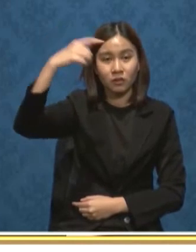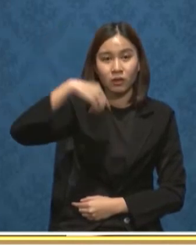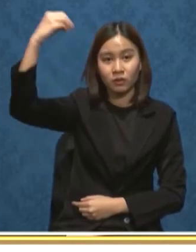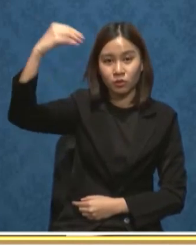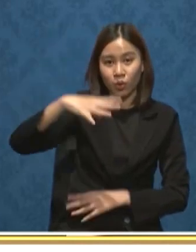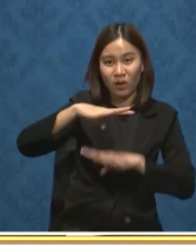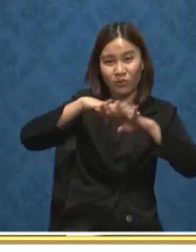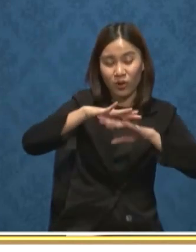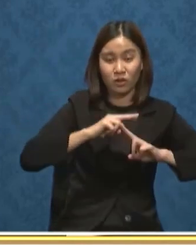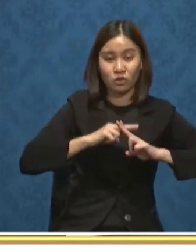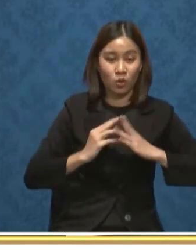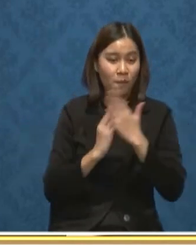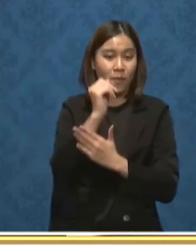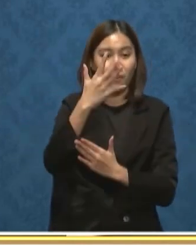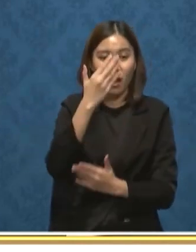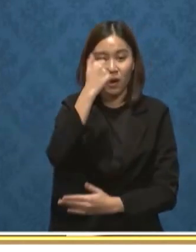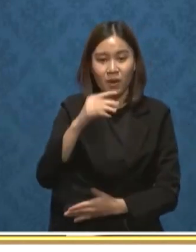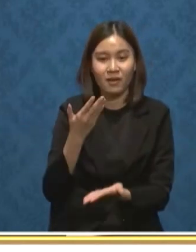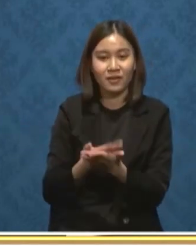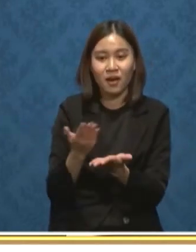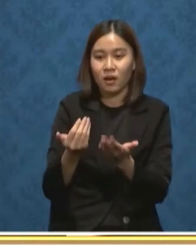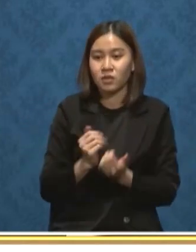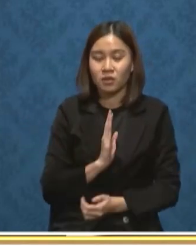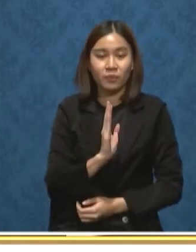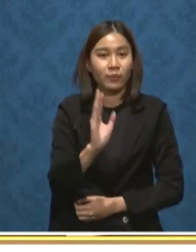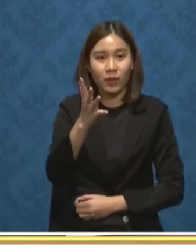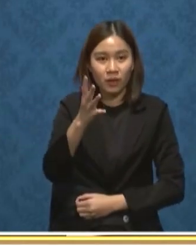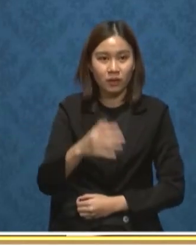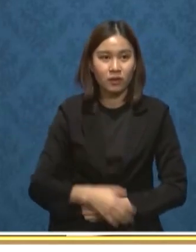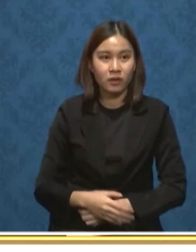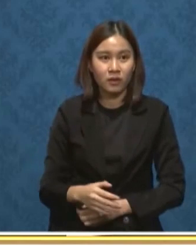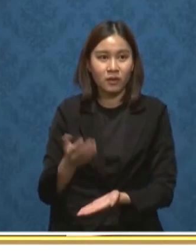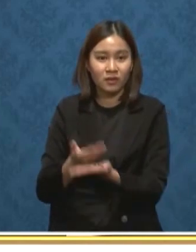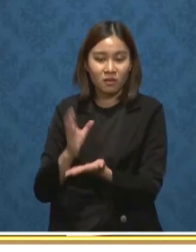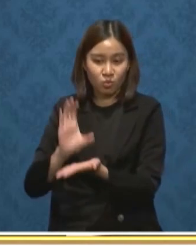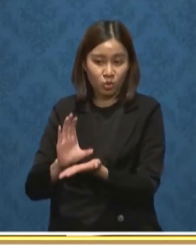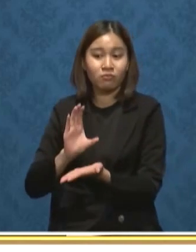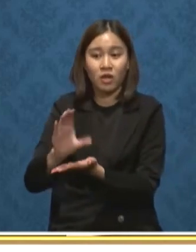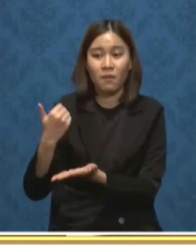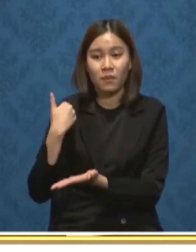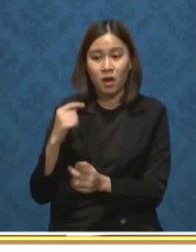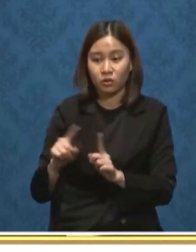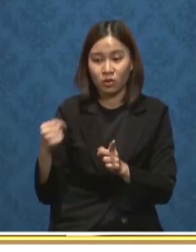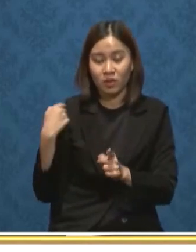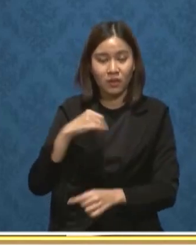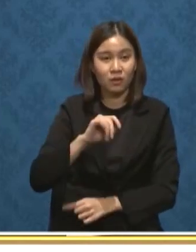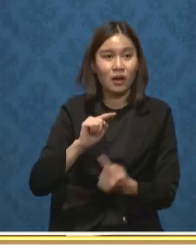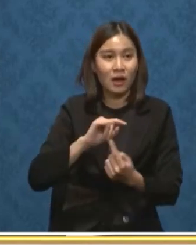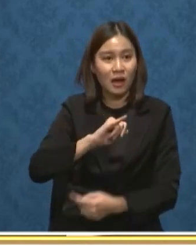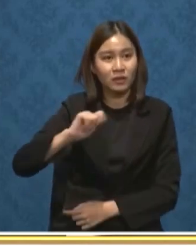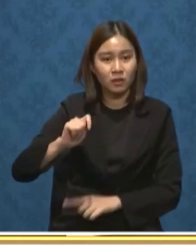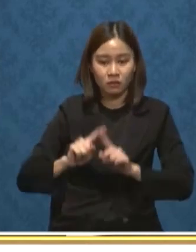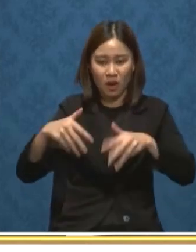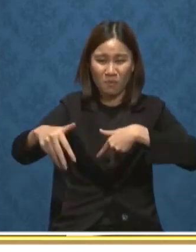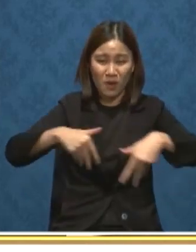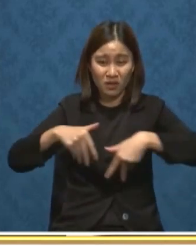ผาเอกชนไมประสคามเสร็จก็คือ ราคารับซื้อไมเปทำครัที่ในทุนมีอัดเดอร์ ตอนนี้ไมมอัเดอรแลม FITแต่ป